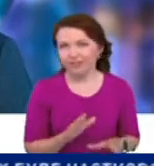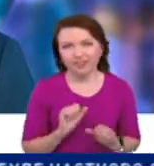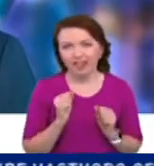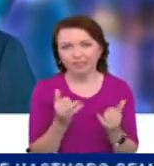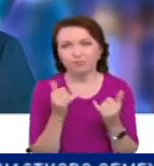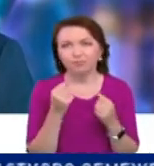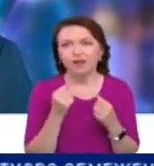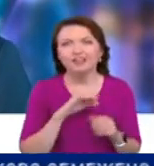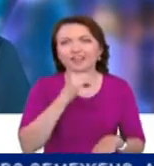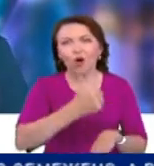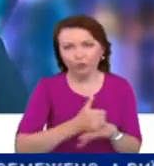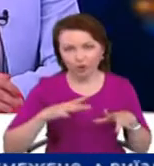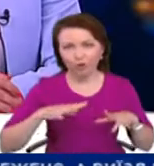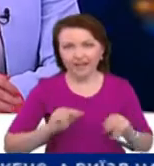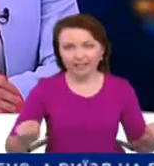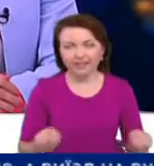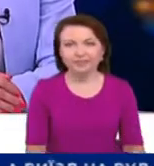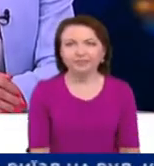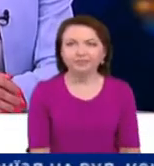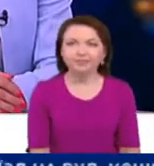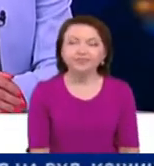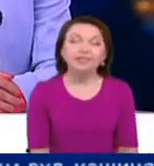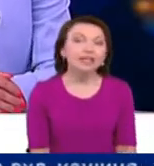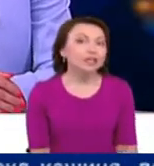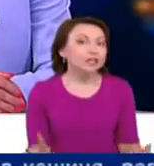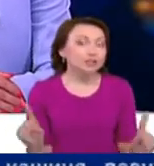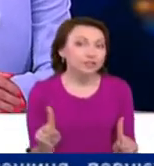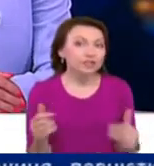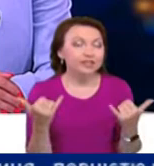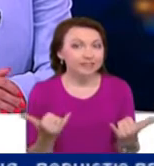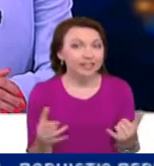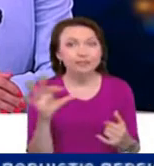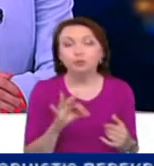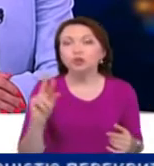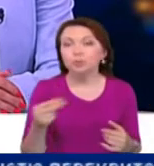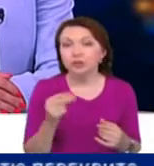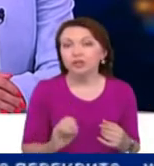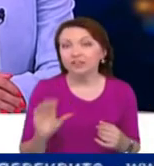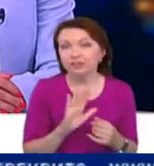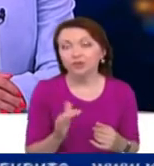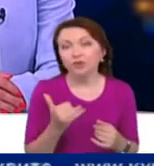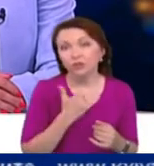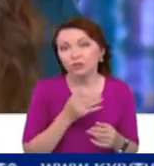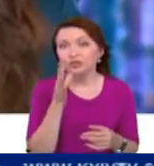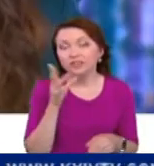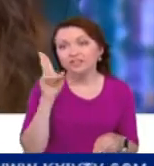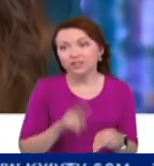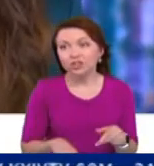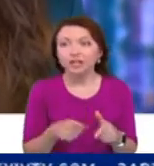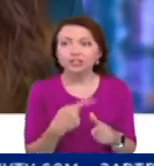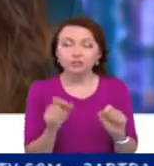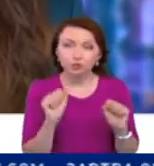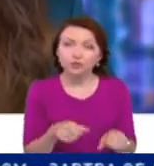Для головного тренера, так? Да. Ну що ж, зараз про чемпіонат Європи. Наш час вже завершується. Чи можете